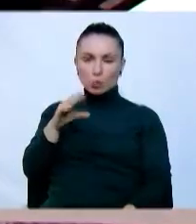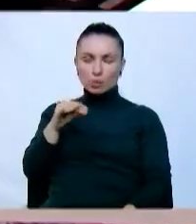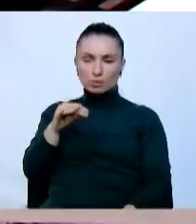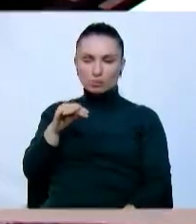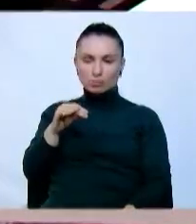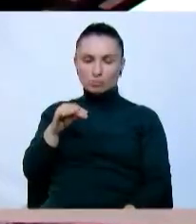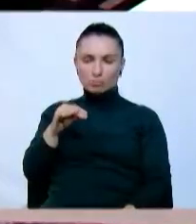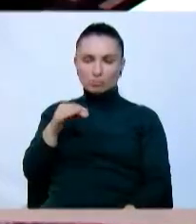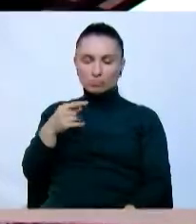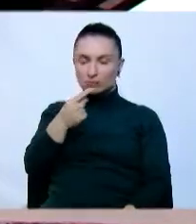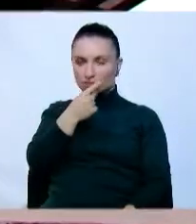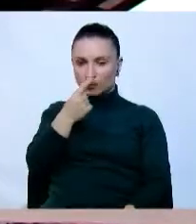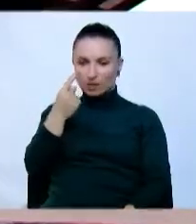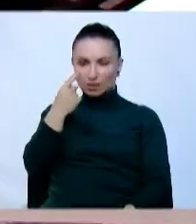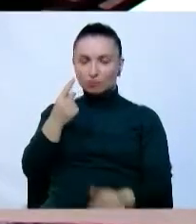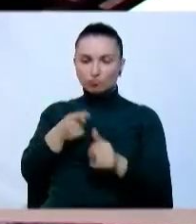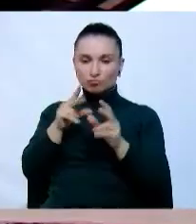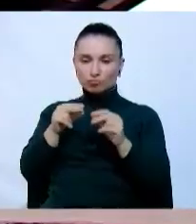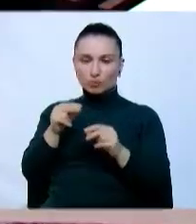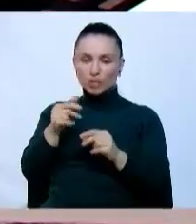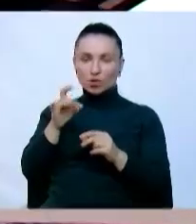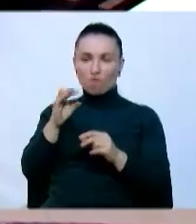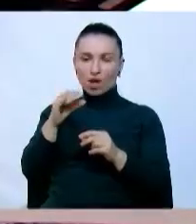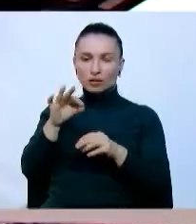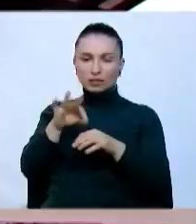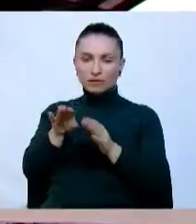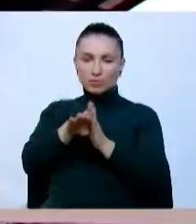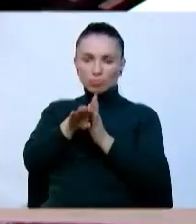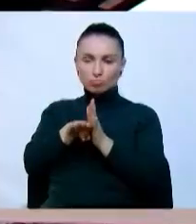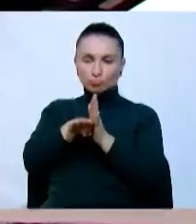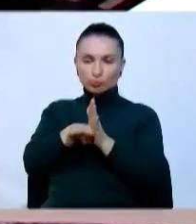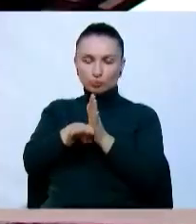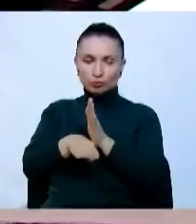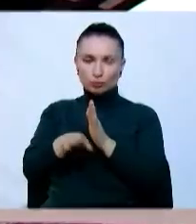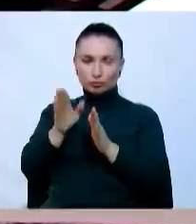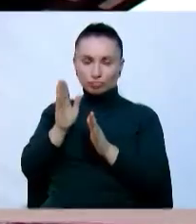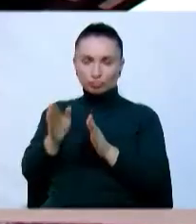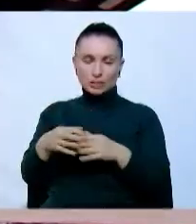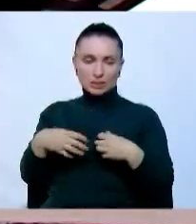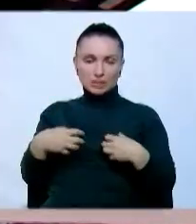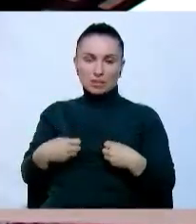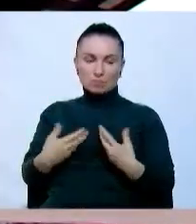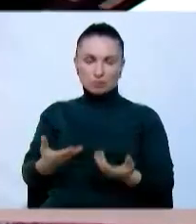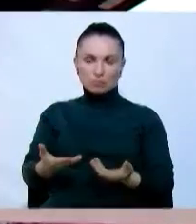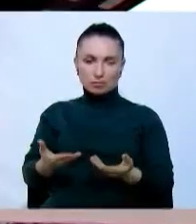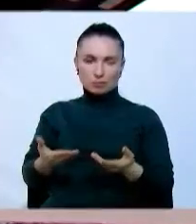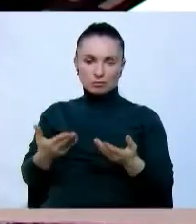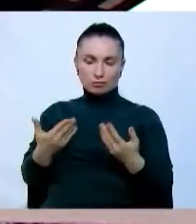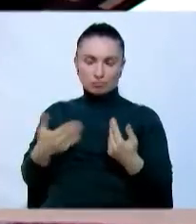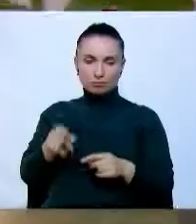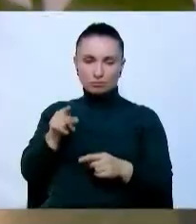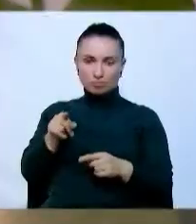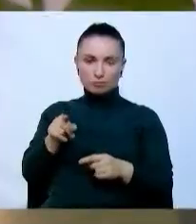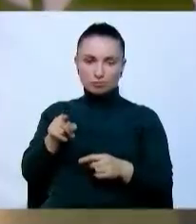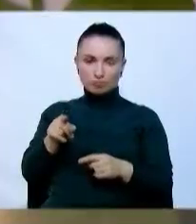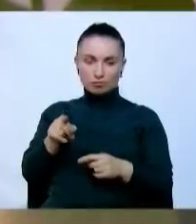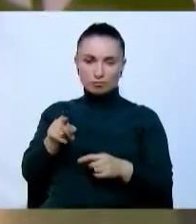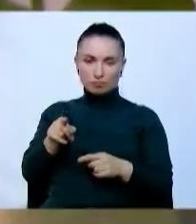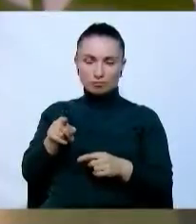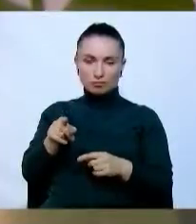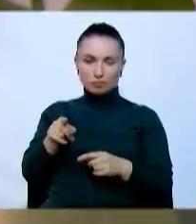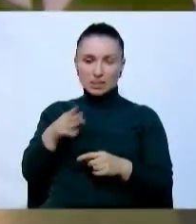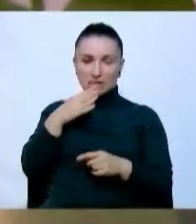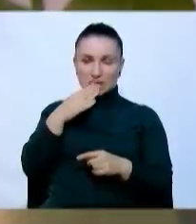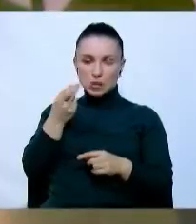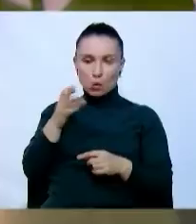რამოდენიმე შრეს მოიცავს რქოვანის დაზიანების სიღრმე, ხრმა არის და სამწუხაროდ წყუბთან გამკლავება